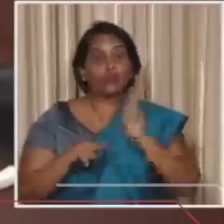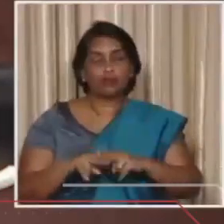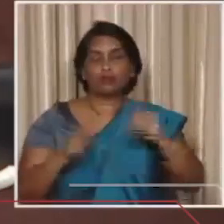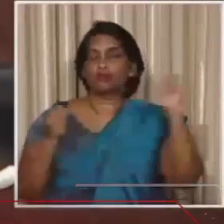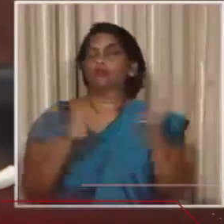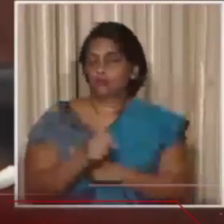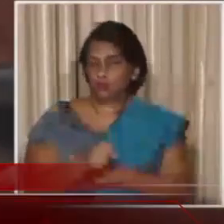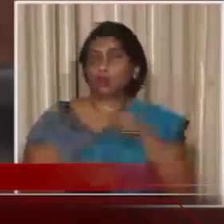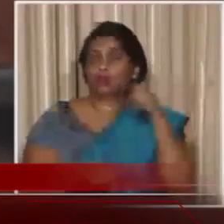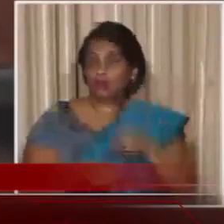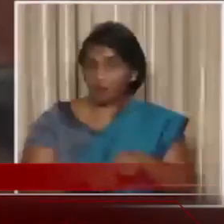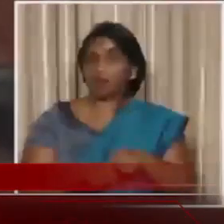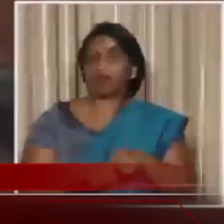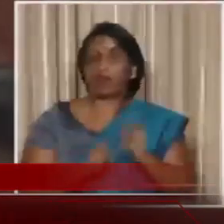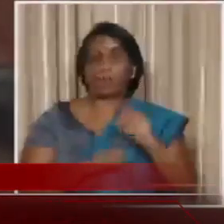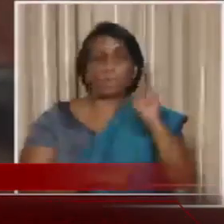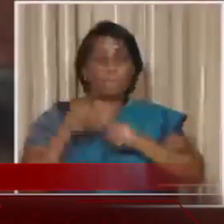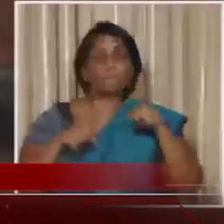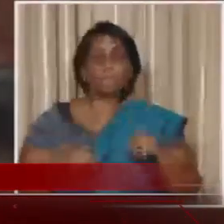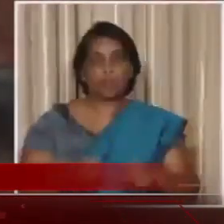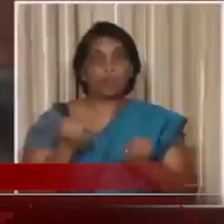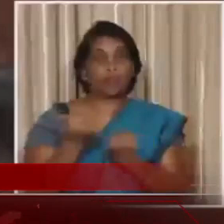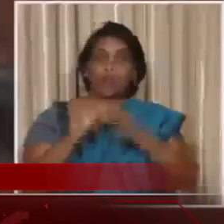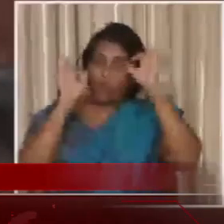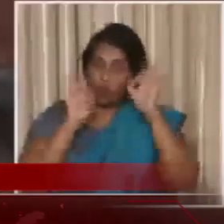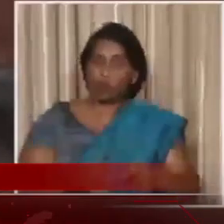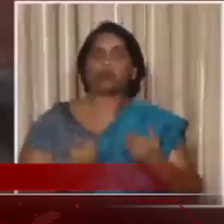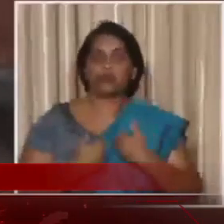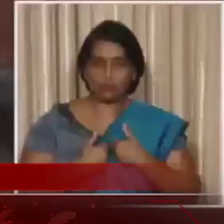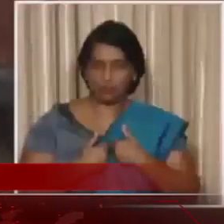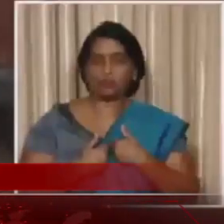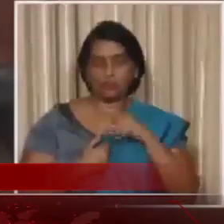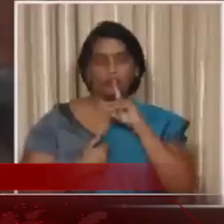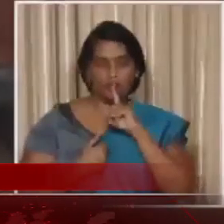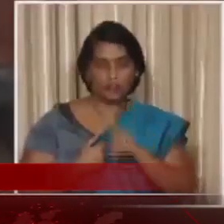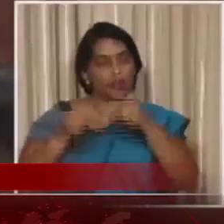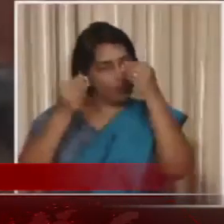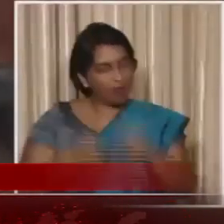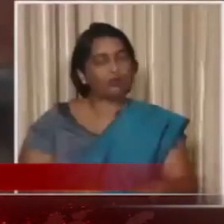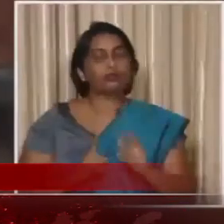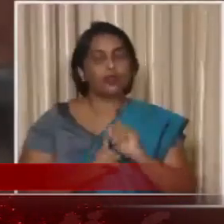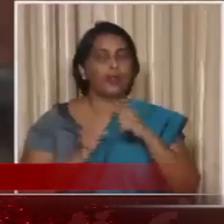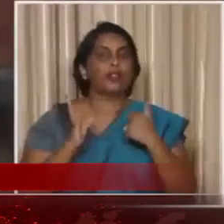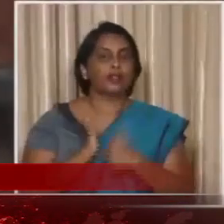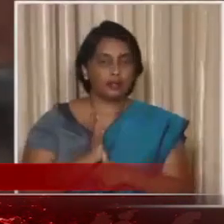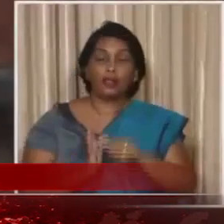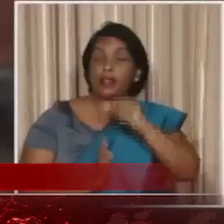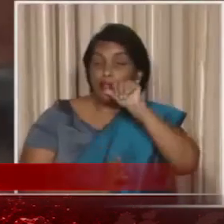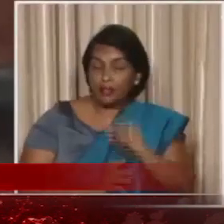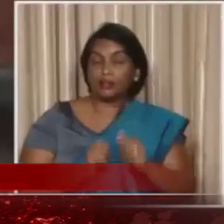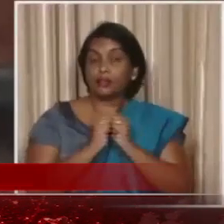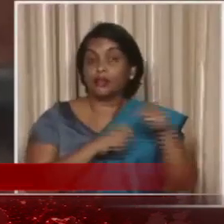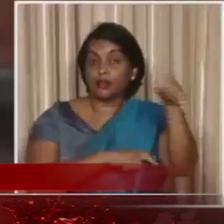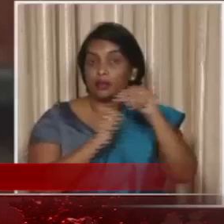mana. Menna me parlimen tu sahin odi itu kini stawari apinwa garu menteri tumni parada kalu itu parlimen tu me panata. Atta serva kangge